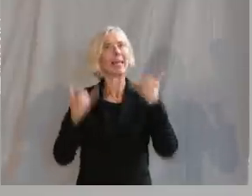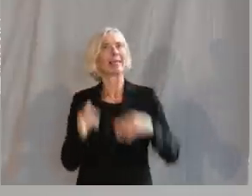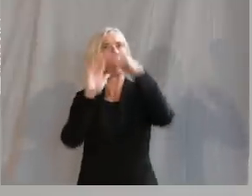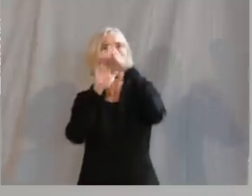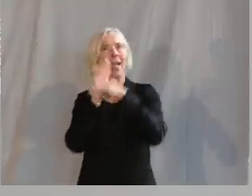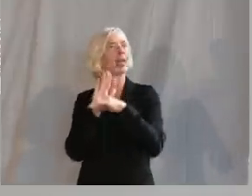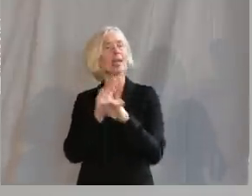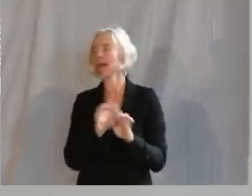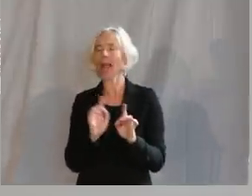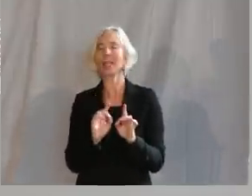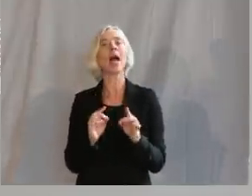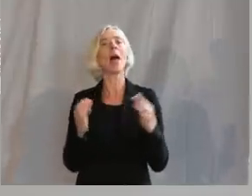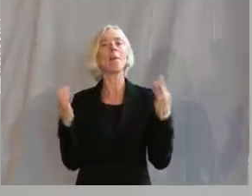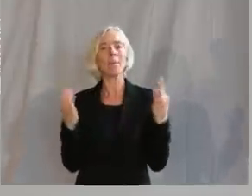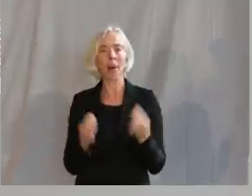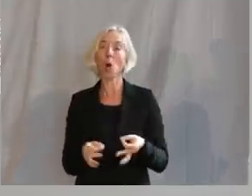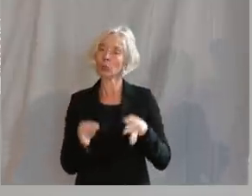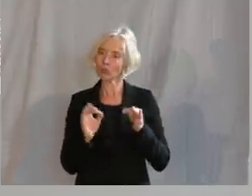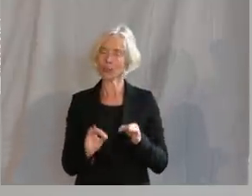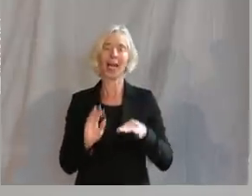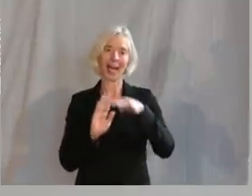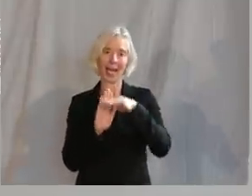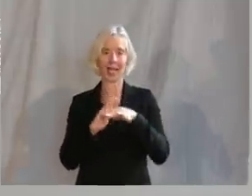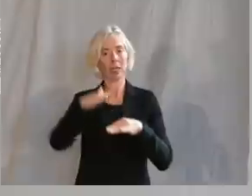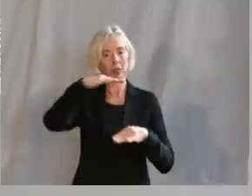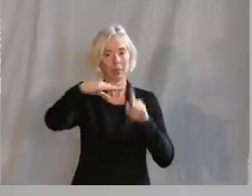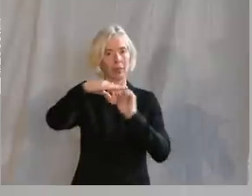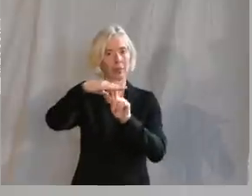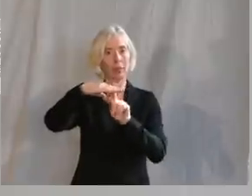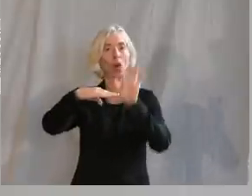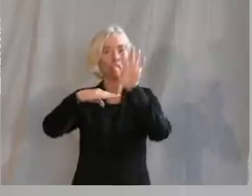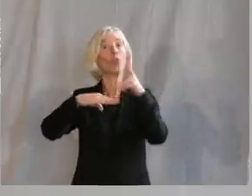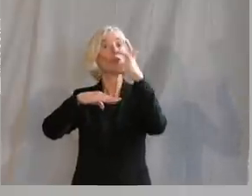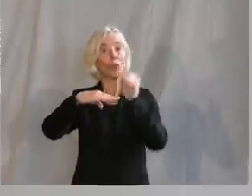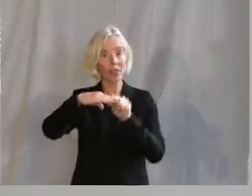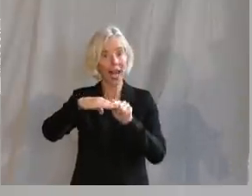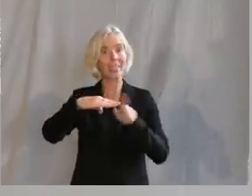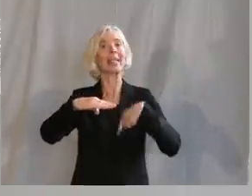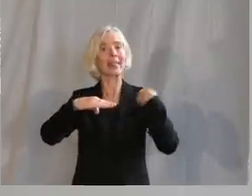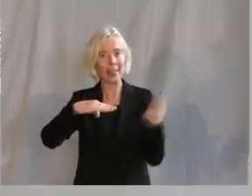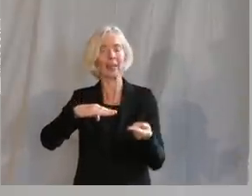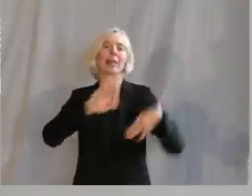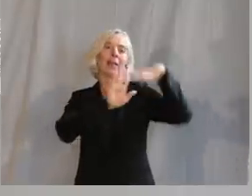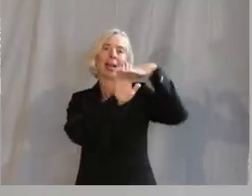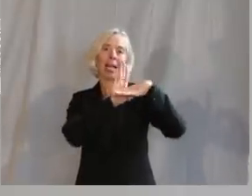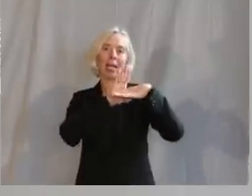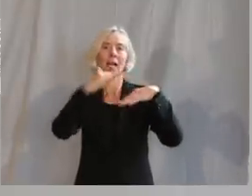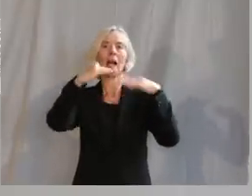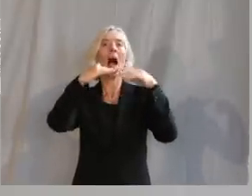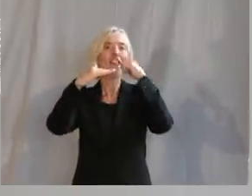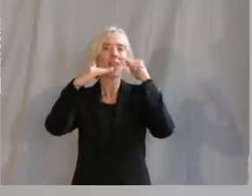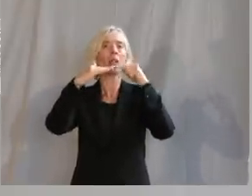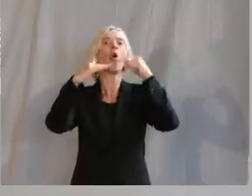auch entschieden worden ist, ob es Verhältnismäßigkeit ist, ob es angemessen ist. Und das können wir natürlich nicht machen, wenn es wieder drunter ist. Dafür genau gibt